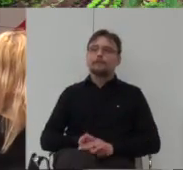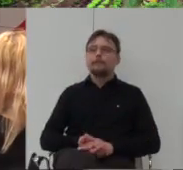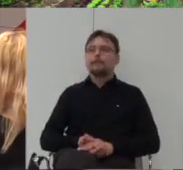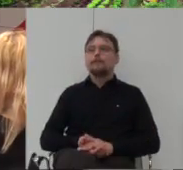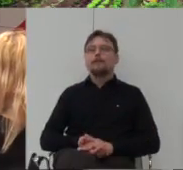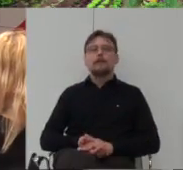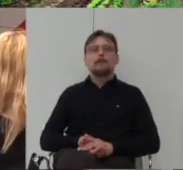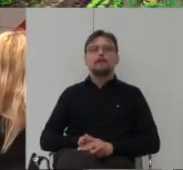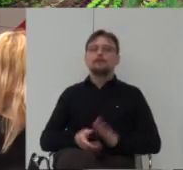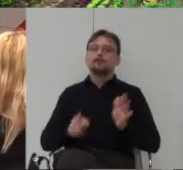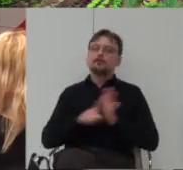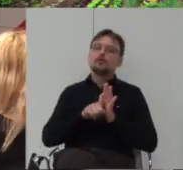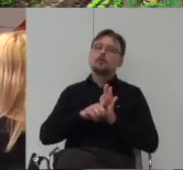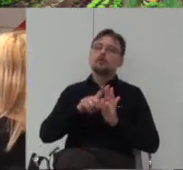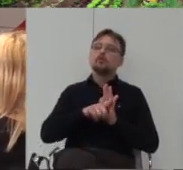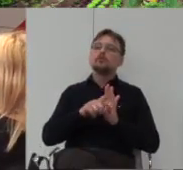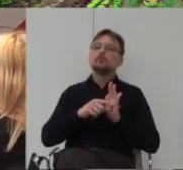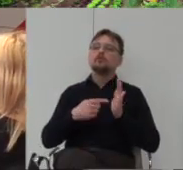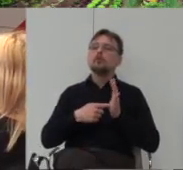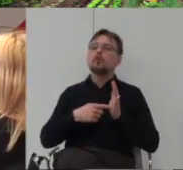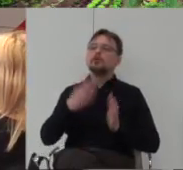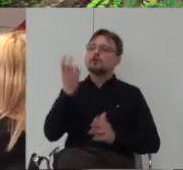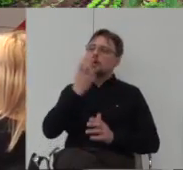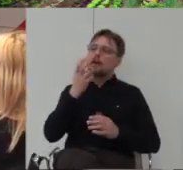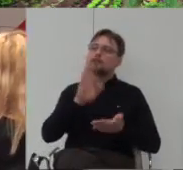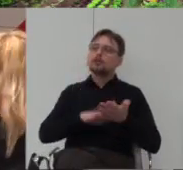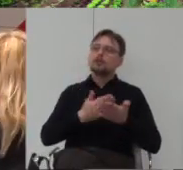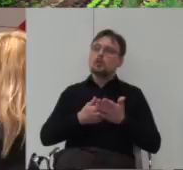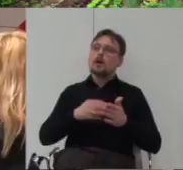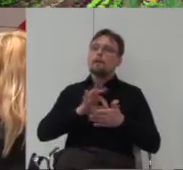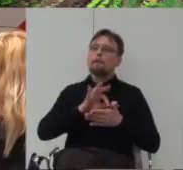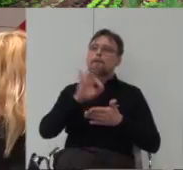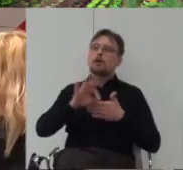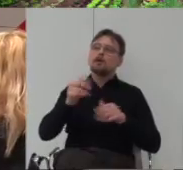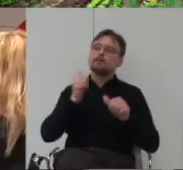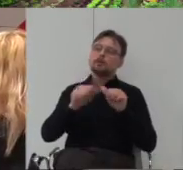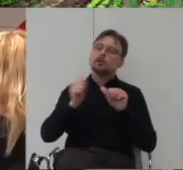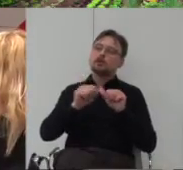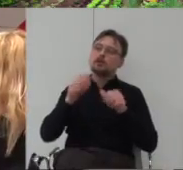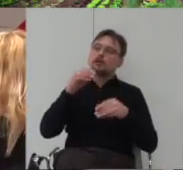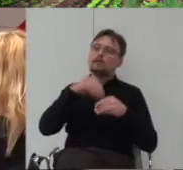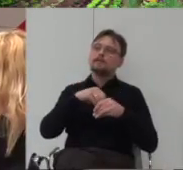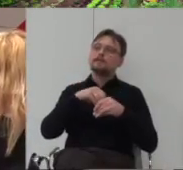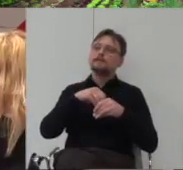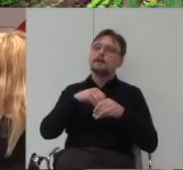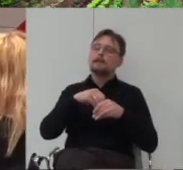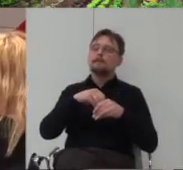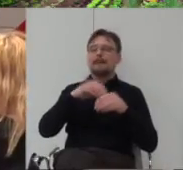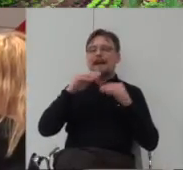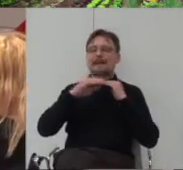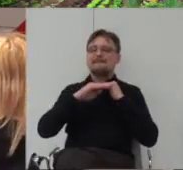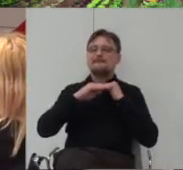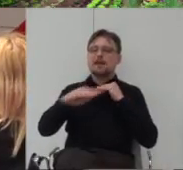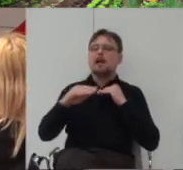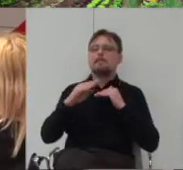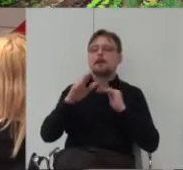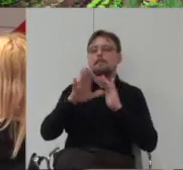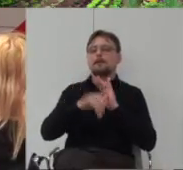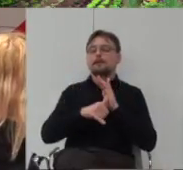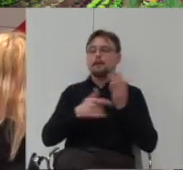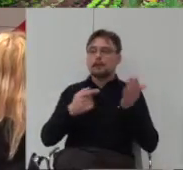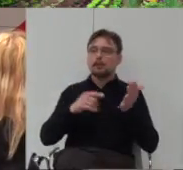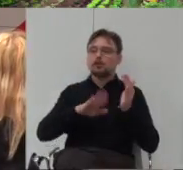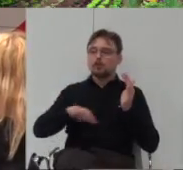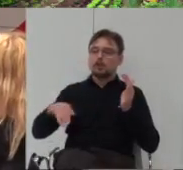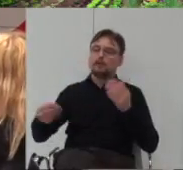jest jakiś ciekawy przykład, który znaleźliśmy, jeśli chodzi o projekt przedszkola w formie takiej farmy miejskiej i